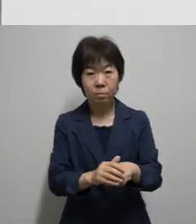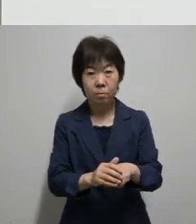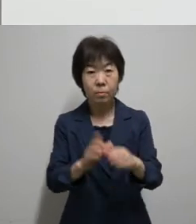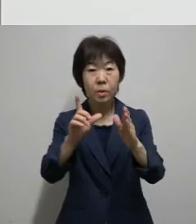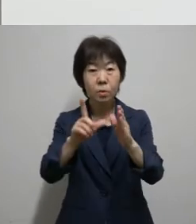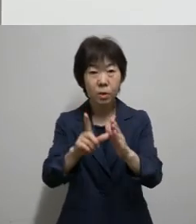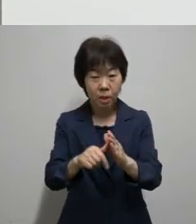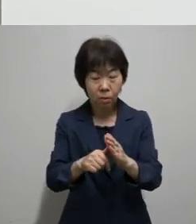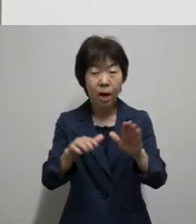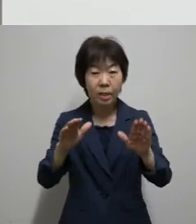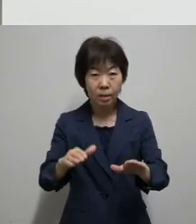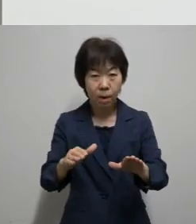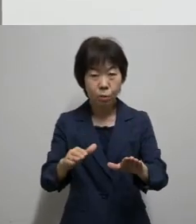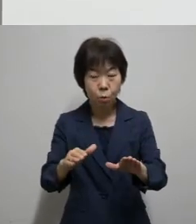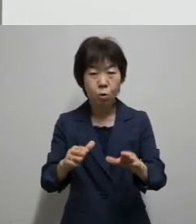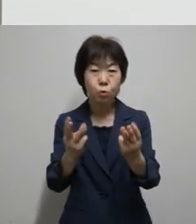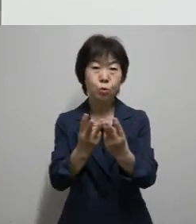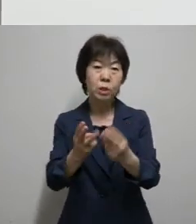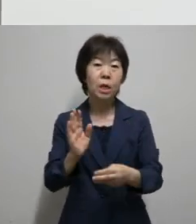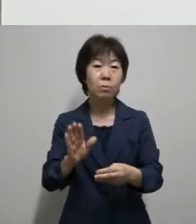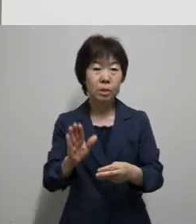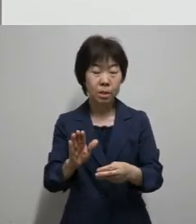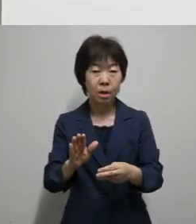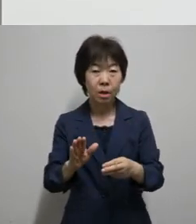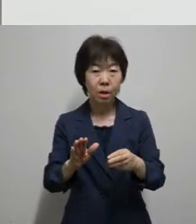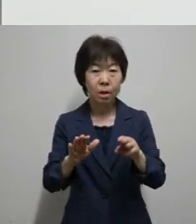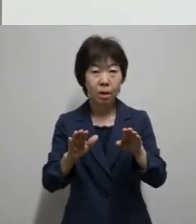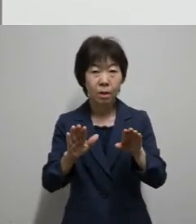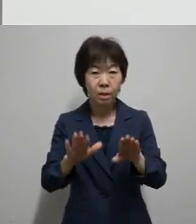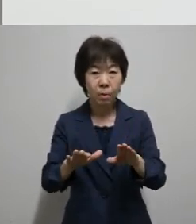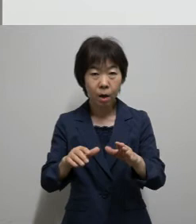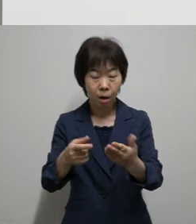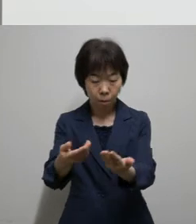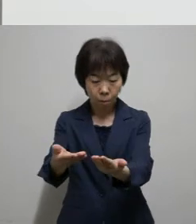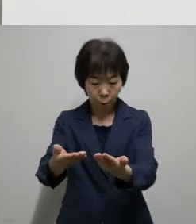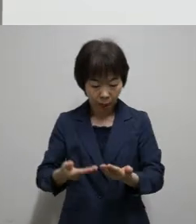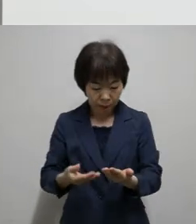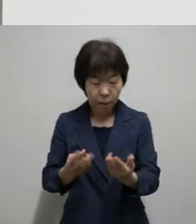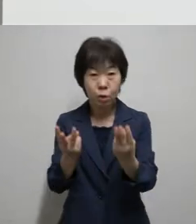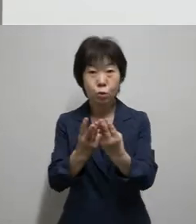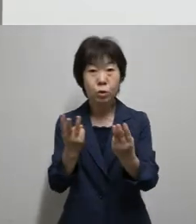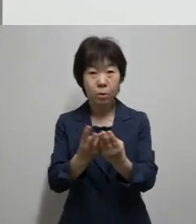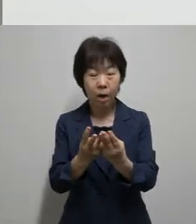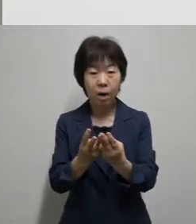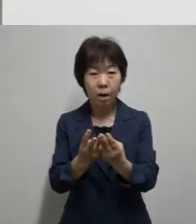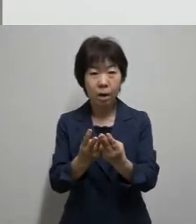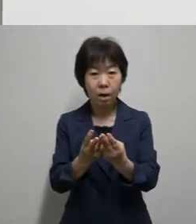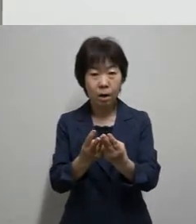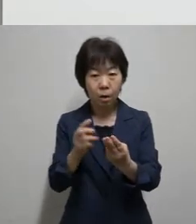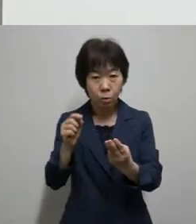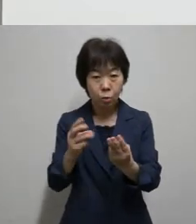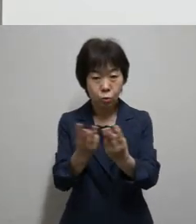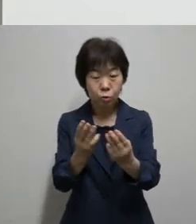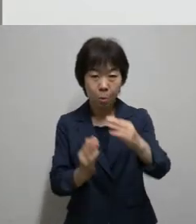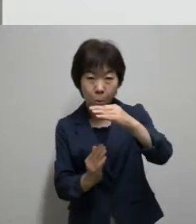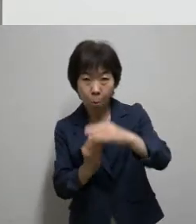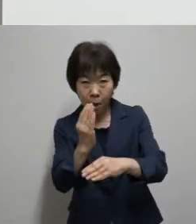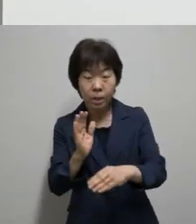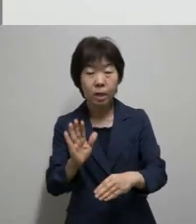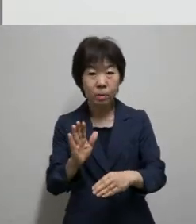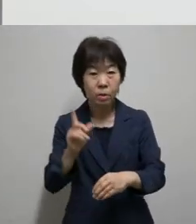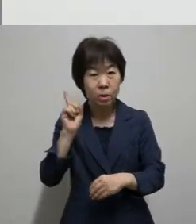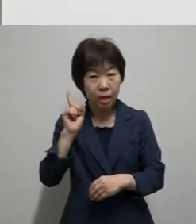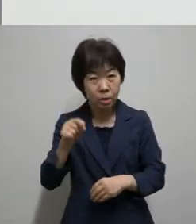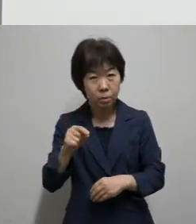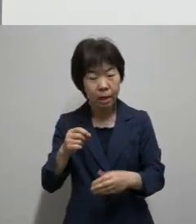があった数字でありますがすでに手元に来ている数値はそれをさらに更新をしております明日は残念ながら